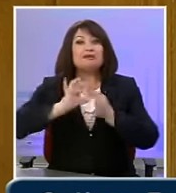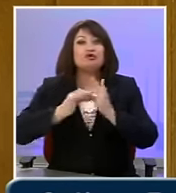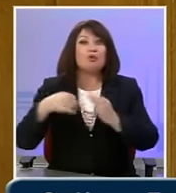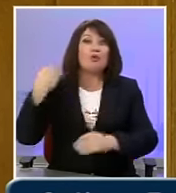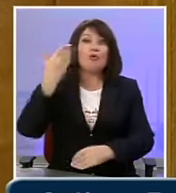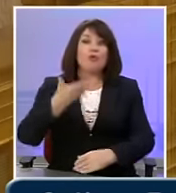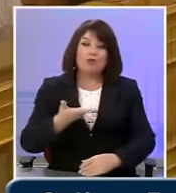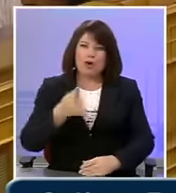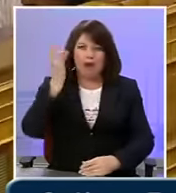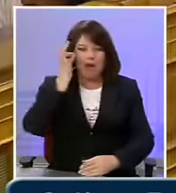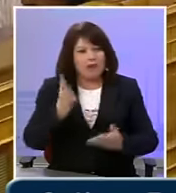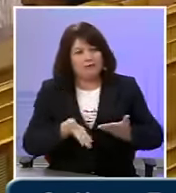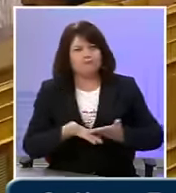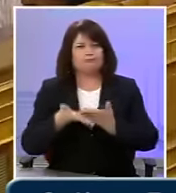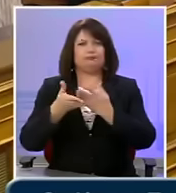της.